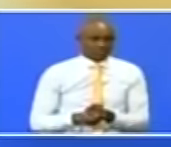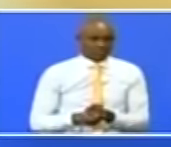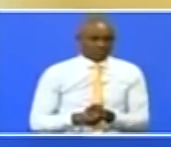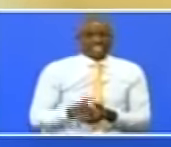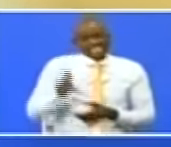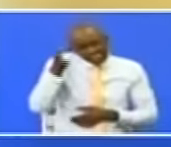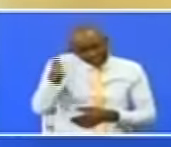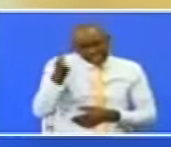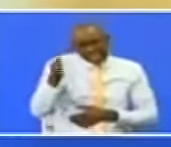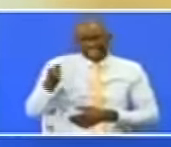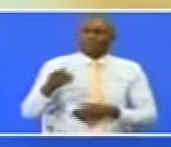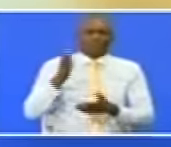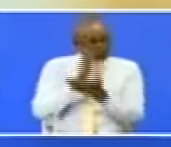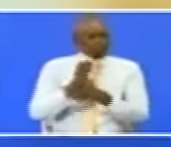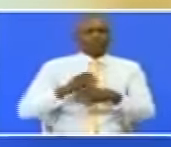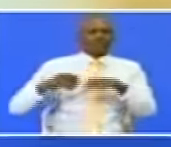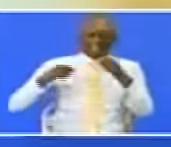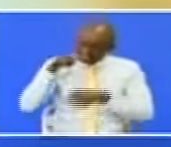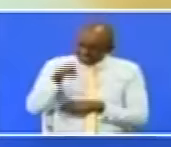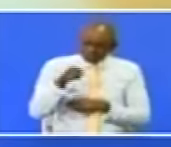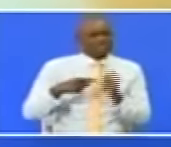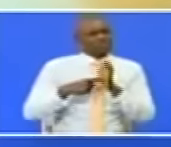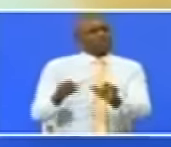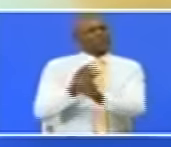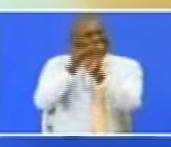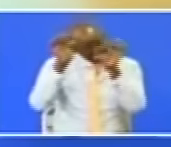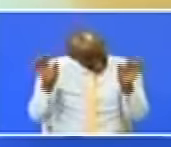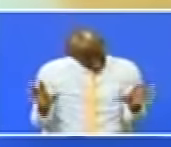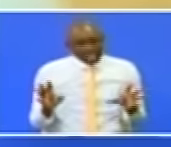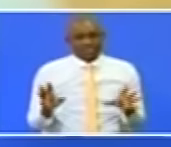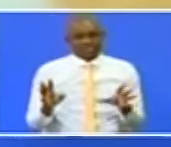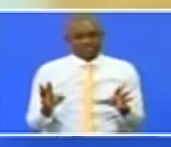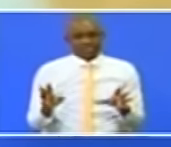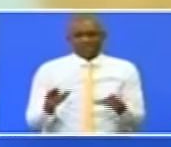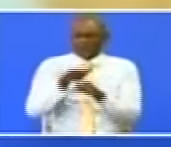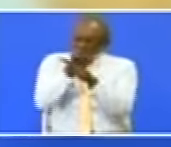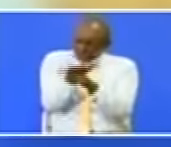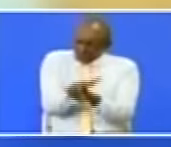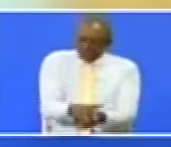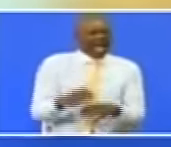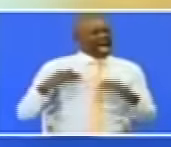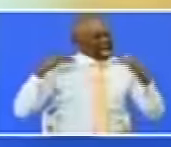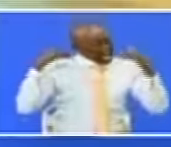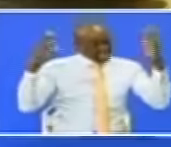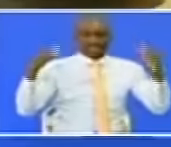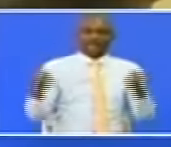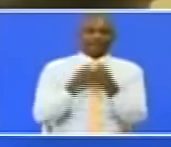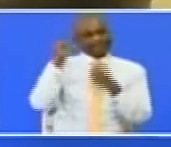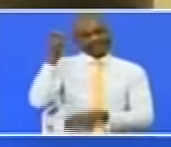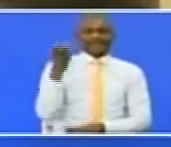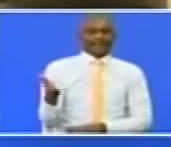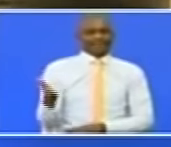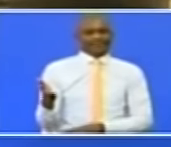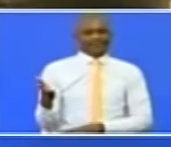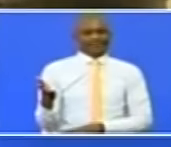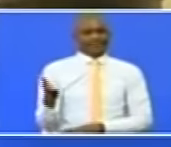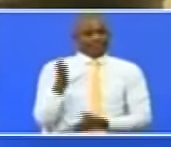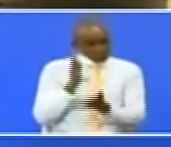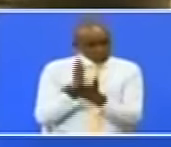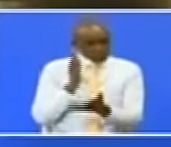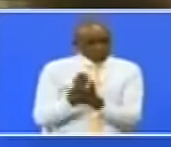Kisa alichokumbana nacho Elijah ni ishara tosha kuhusu viwango vya juu vya ubaguzi na unyanyapaa humu nchini, kikiwa ni